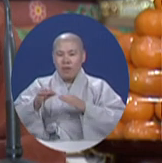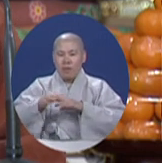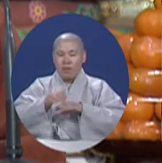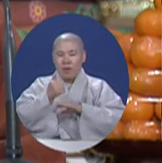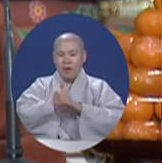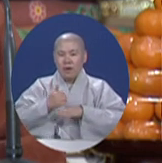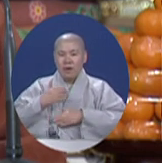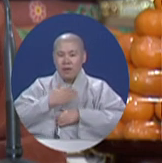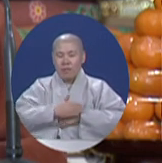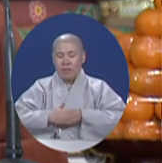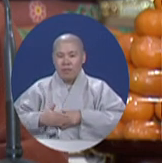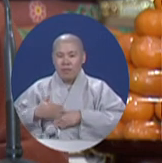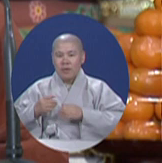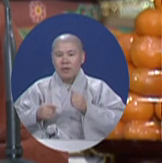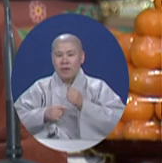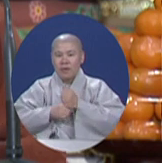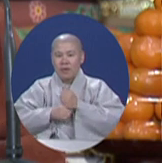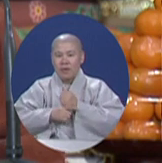것은